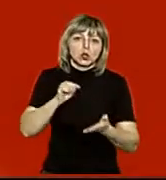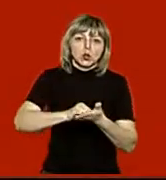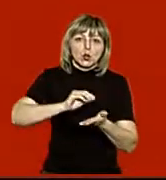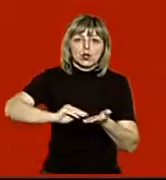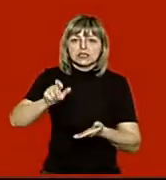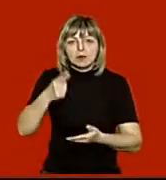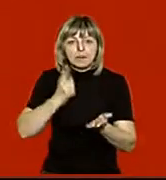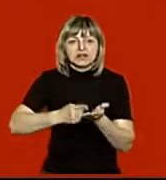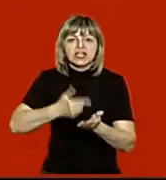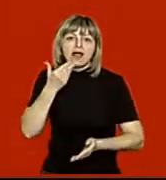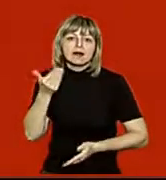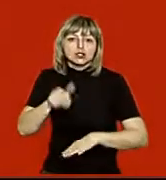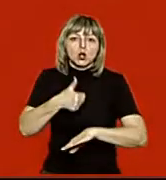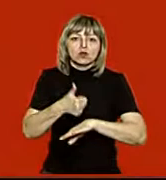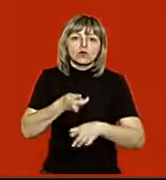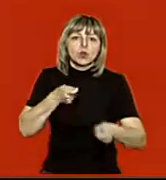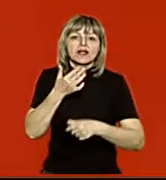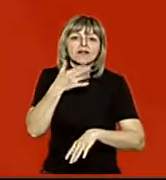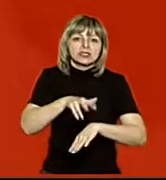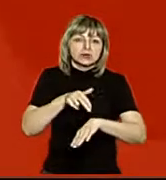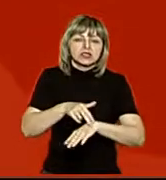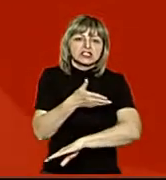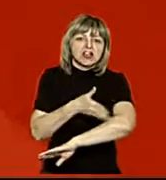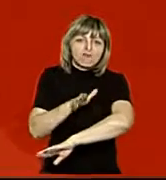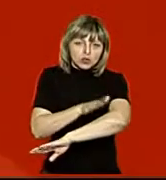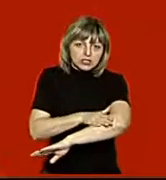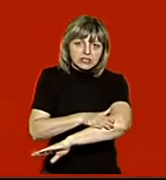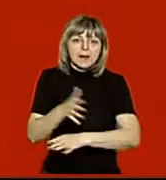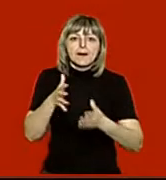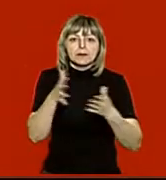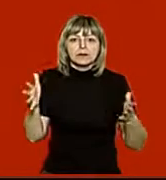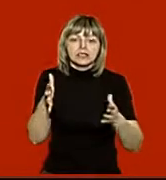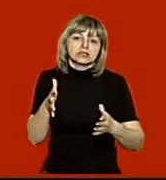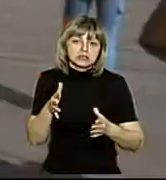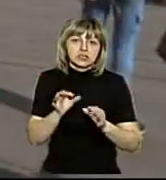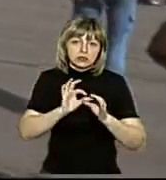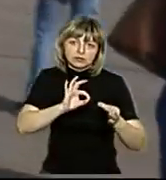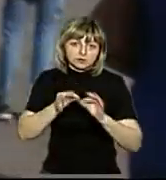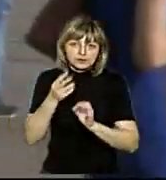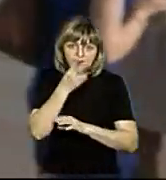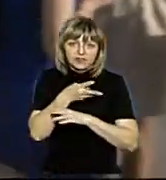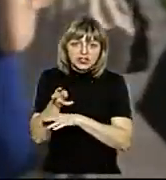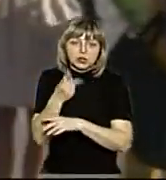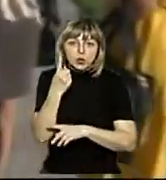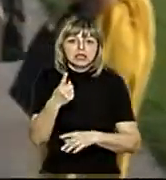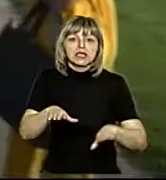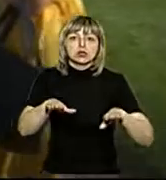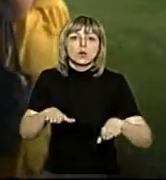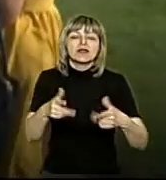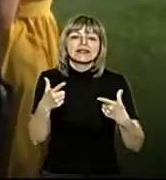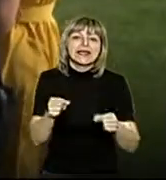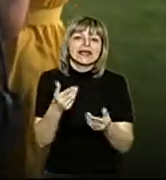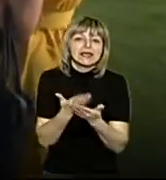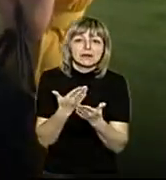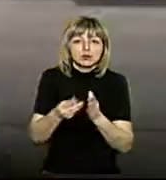Суспільного підтвердив речник Головного управління Нацполіції Волині Віктор Гомоль. Більше у відео. Це один з об'єктів, які